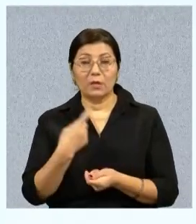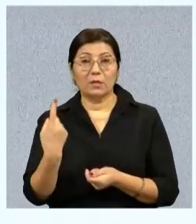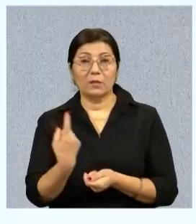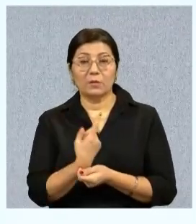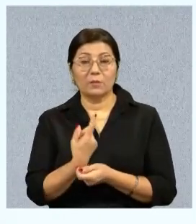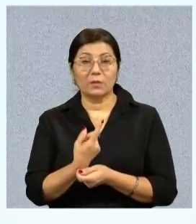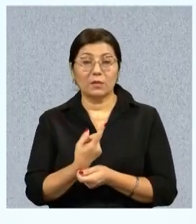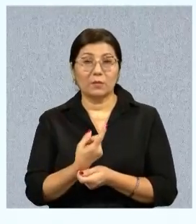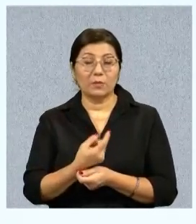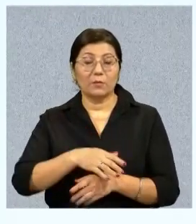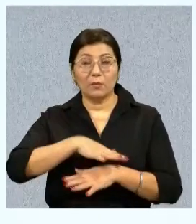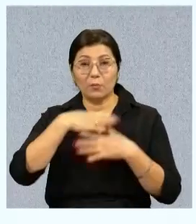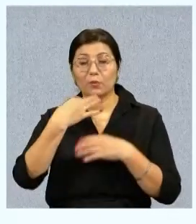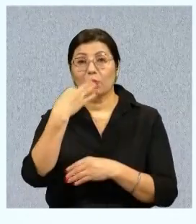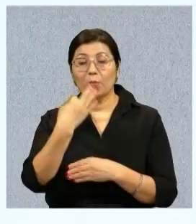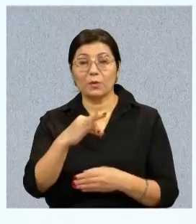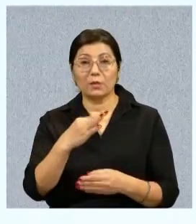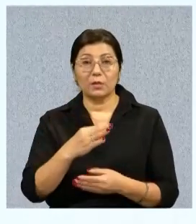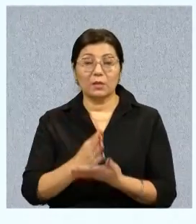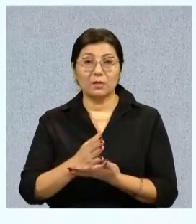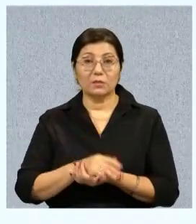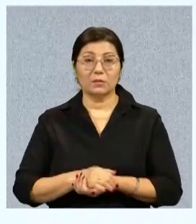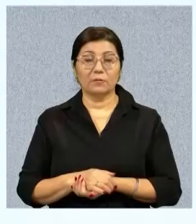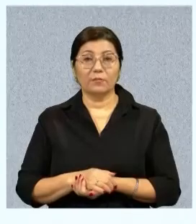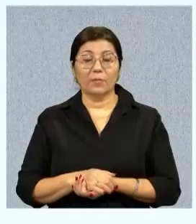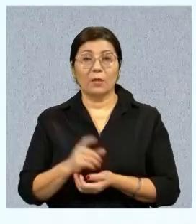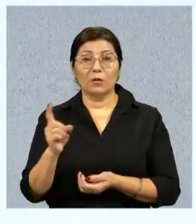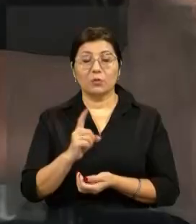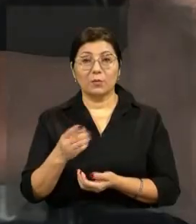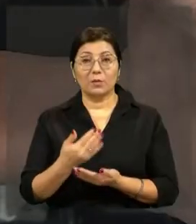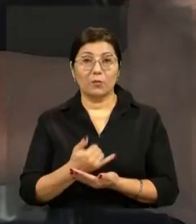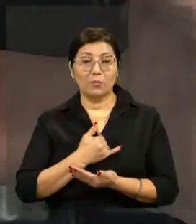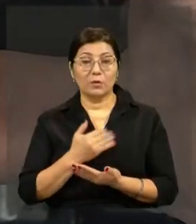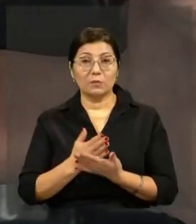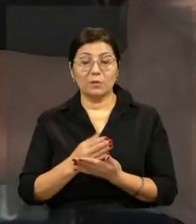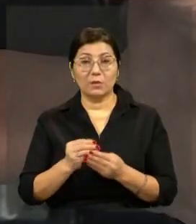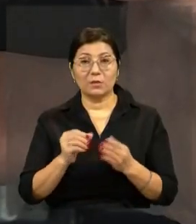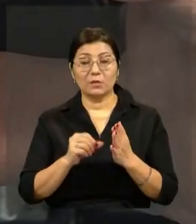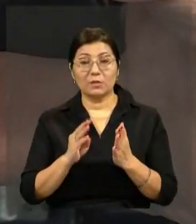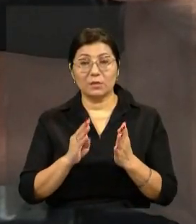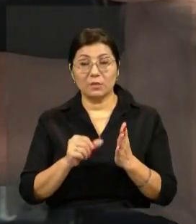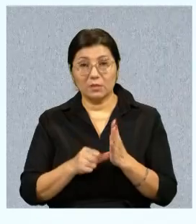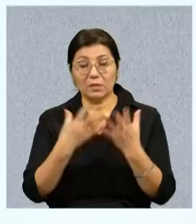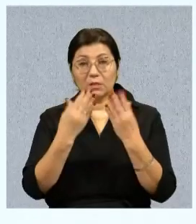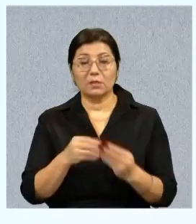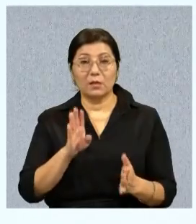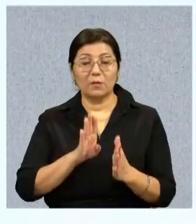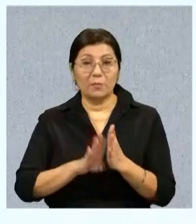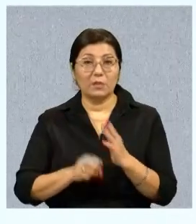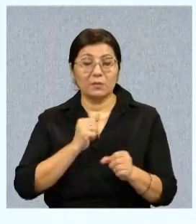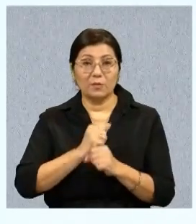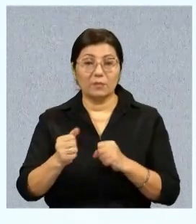таких с большим стажем, опытом, медиатором, чтобы вот сейчас у нас идет 16 дней без насилия. Вот у